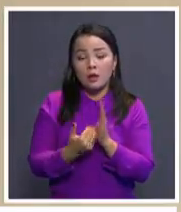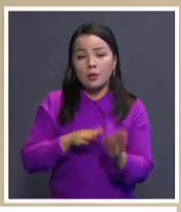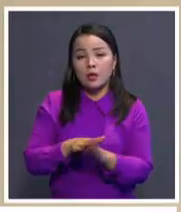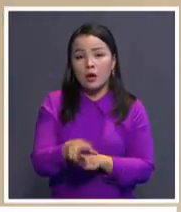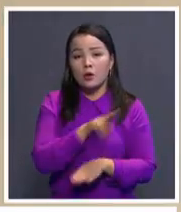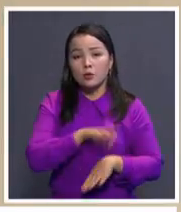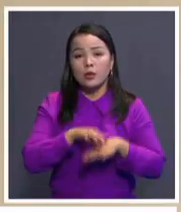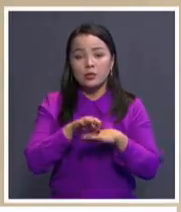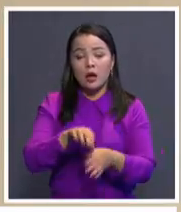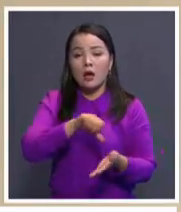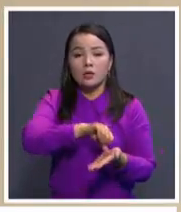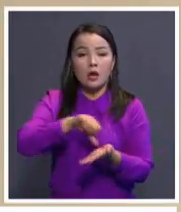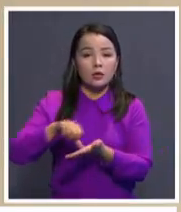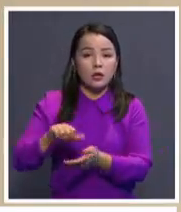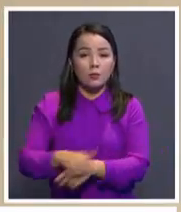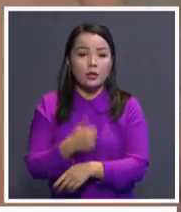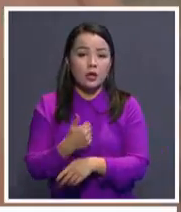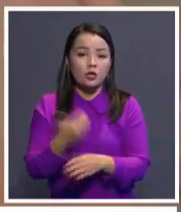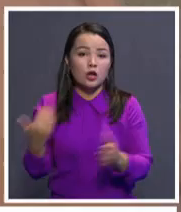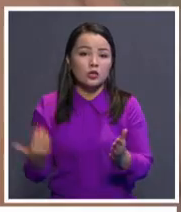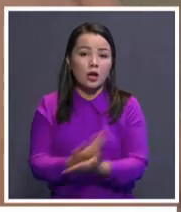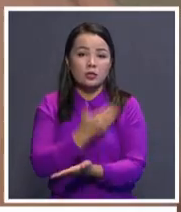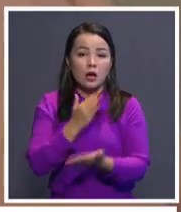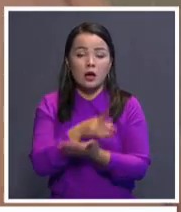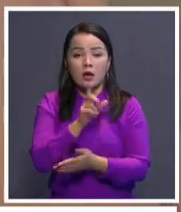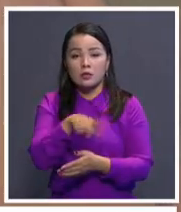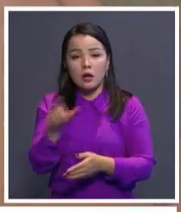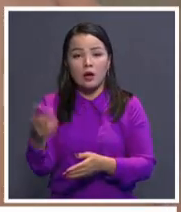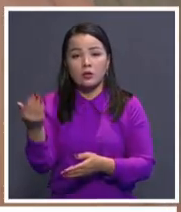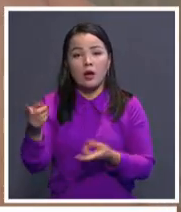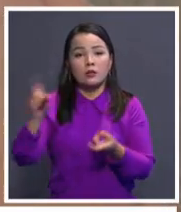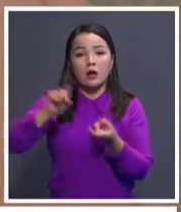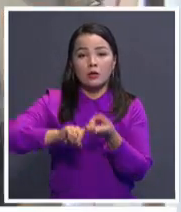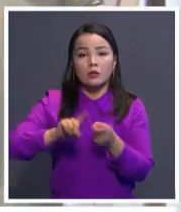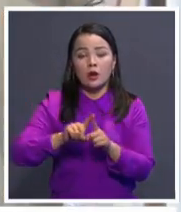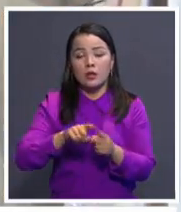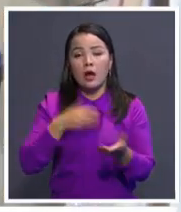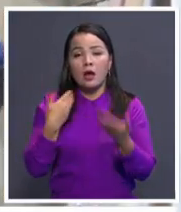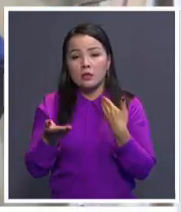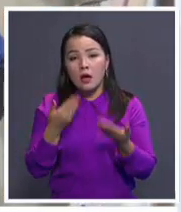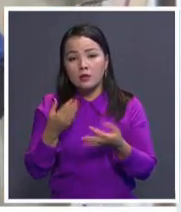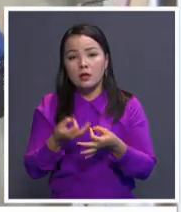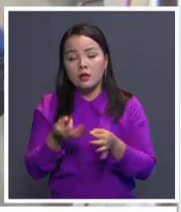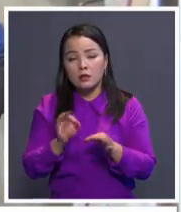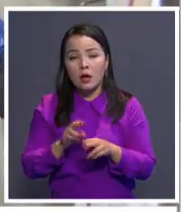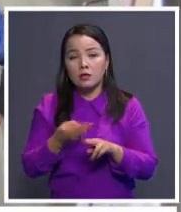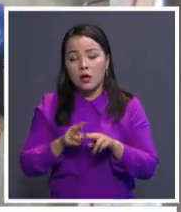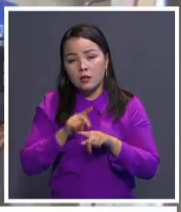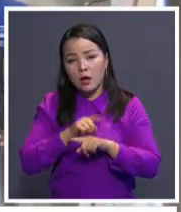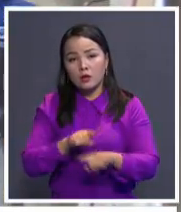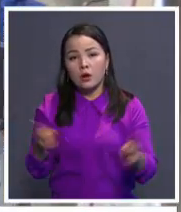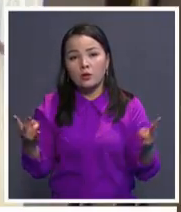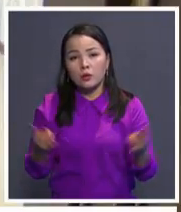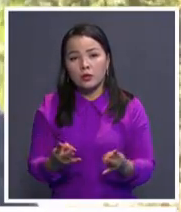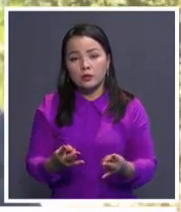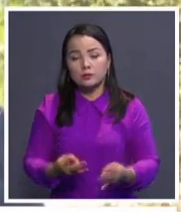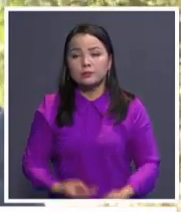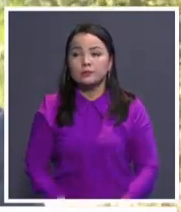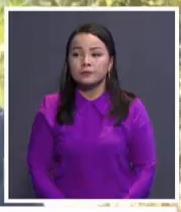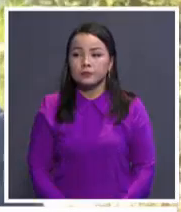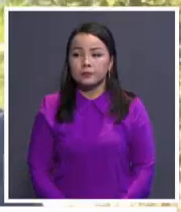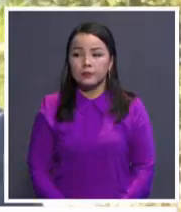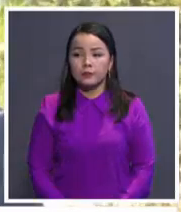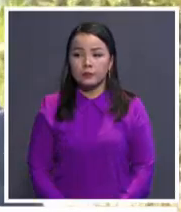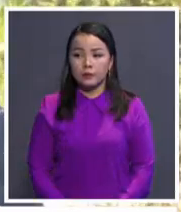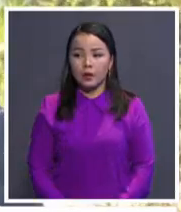аспауына атқарушы биліктің бұл жаңашылдықты жұртшылық арасында кең насихатталмауынан деп отыр.